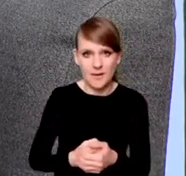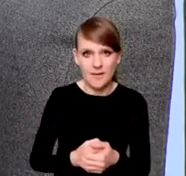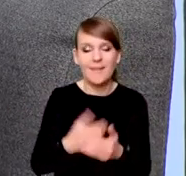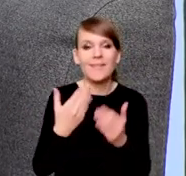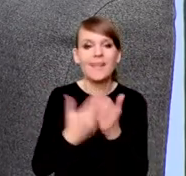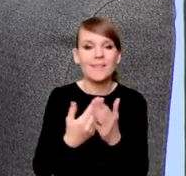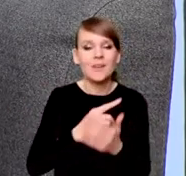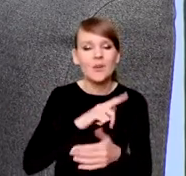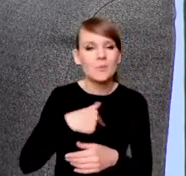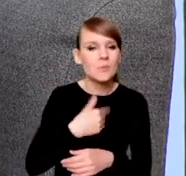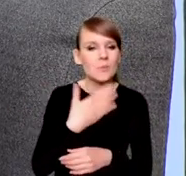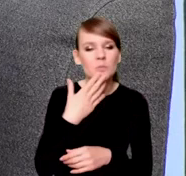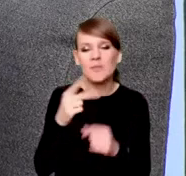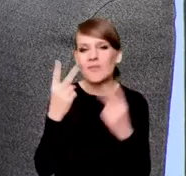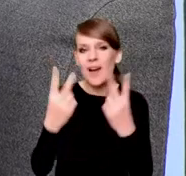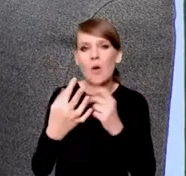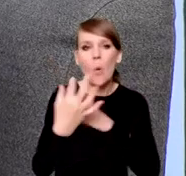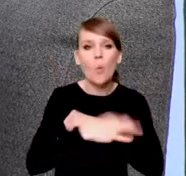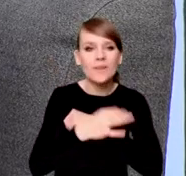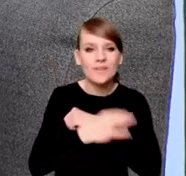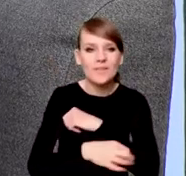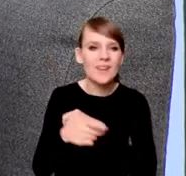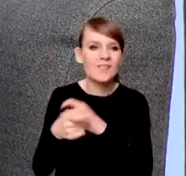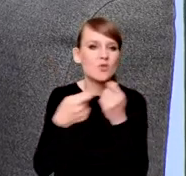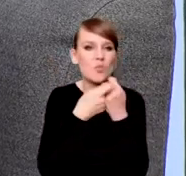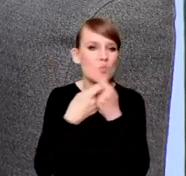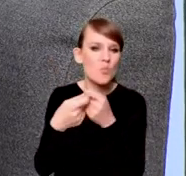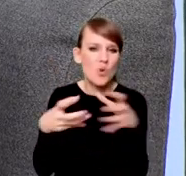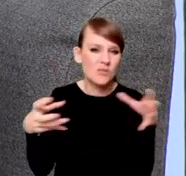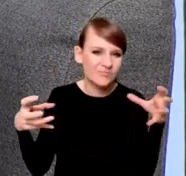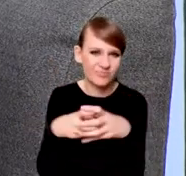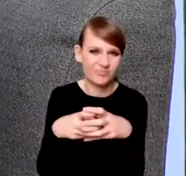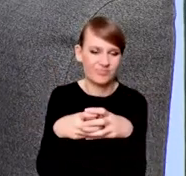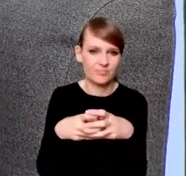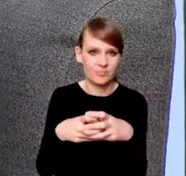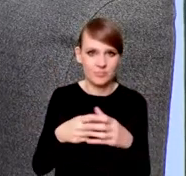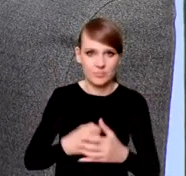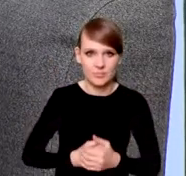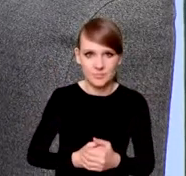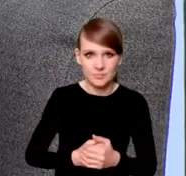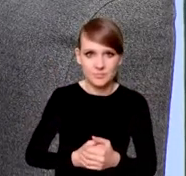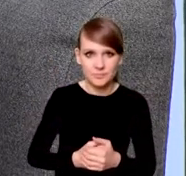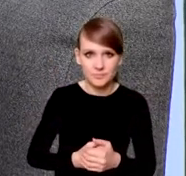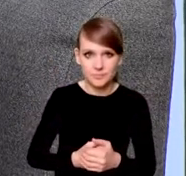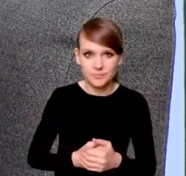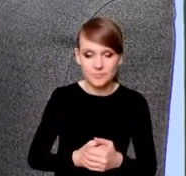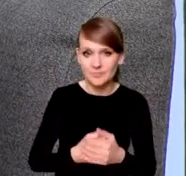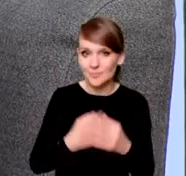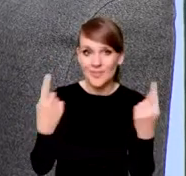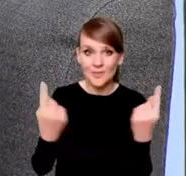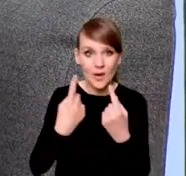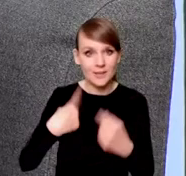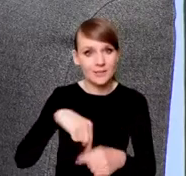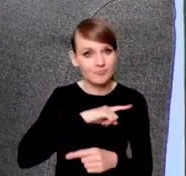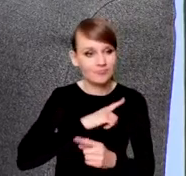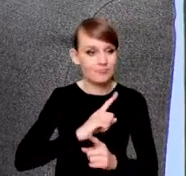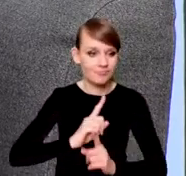wspólnotowość uniwersytetów, ponieważ w sytuacjach, kiedy jesteśmy autonomiczni, jesteśmy na